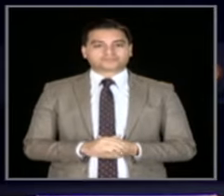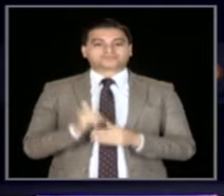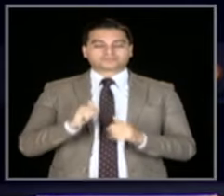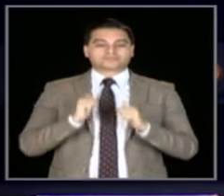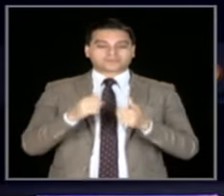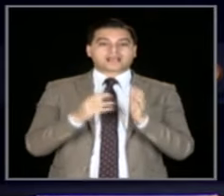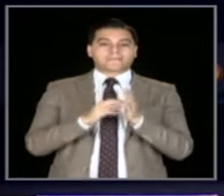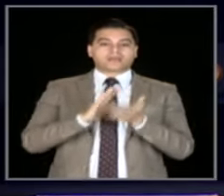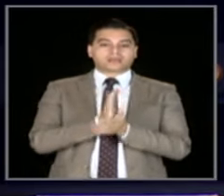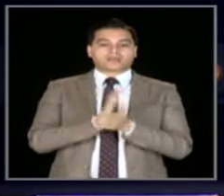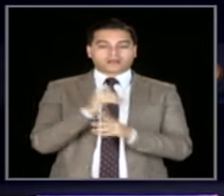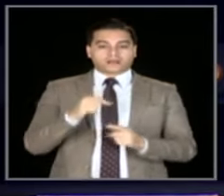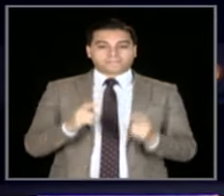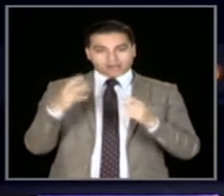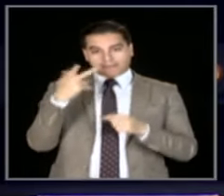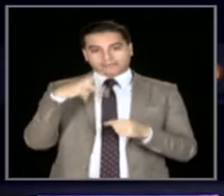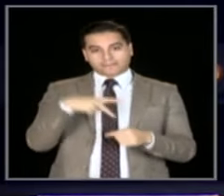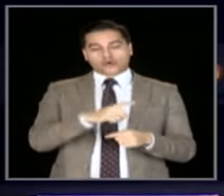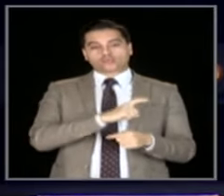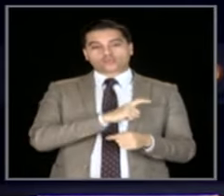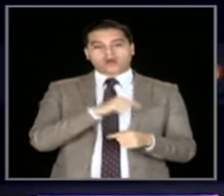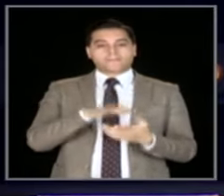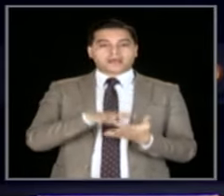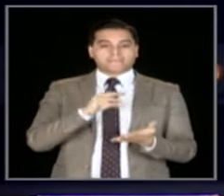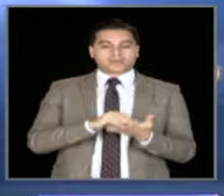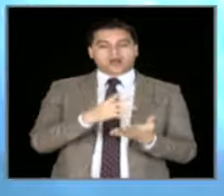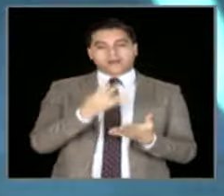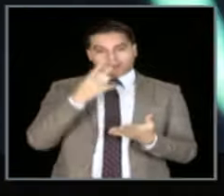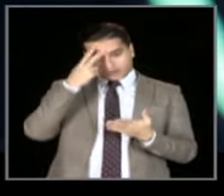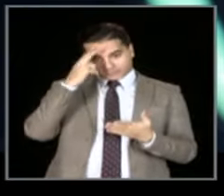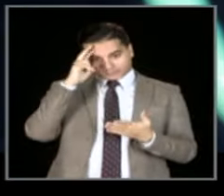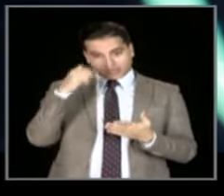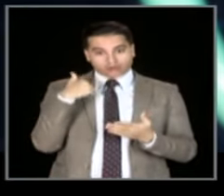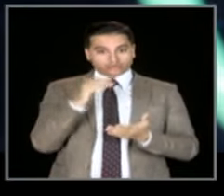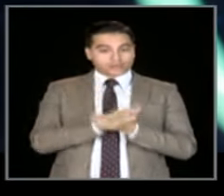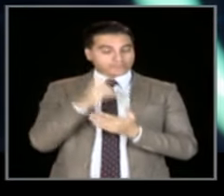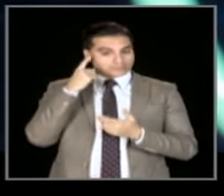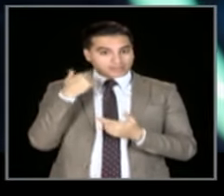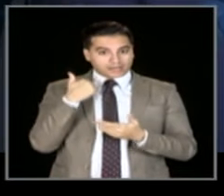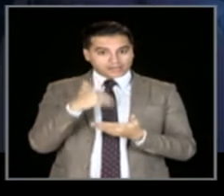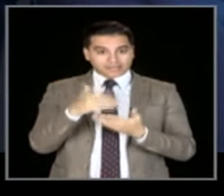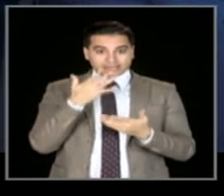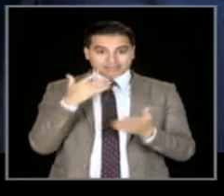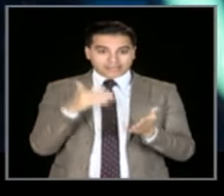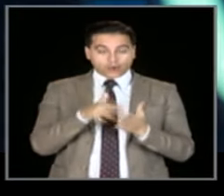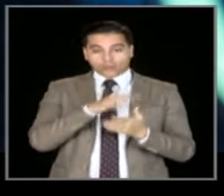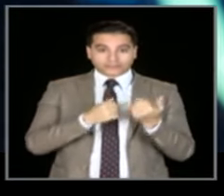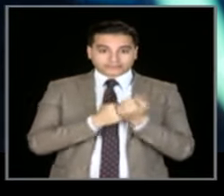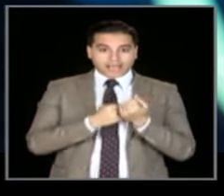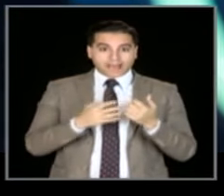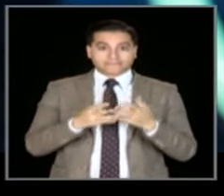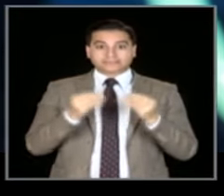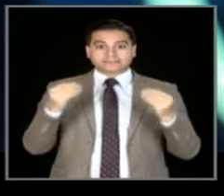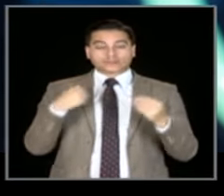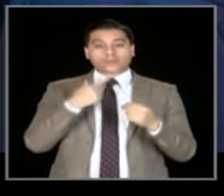هيمثل جامعة طنطا في ماتش النهاردة 8 طلاب، هيبتدي منهم 4. لما اصحابي عرفوا ان احنا وصلنا للسيمي فاينل شجعونا كتير، واتمنى